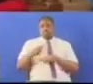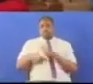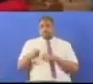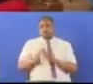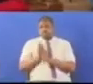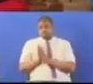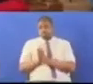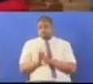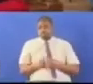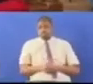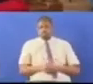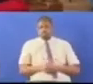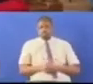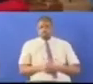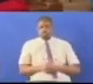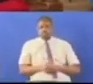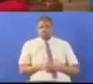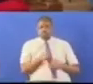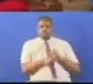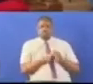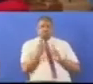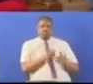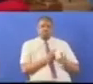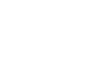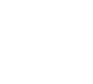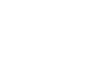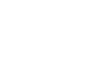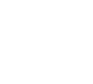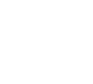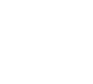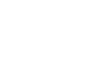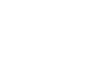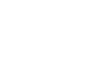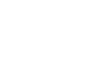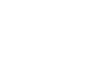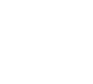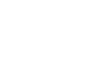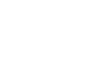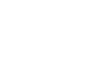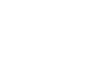na Rais Samia Suluhu Hassan ili kuwa sheria kamili.